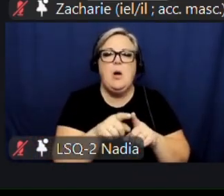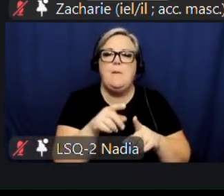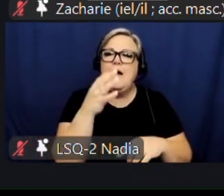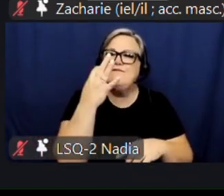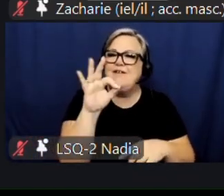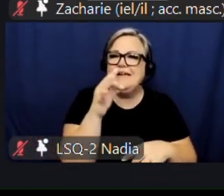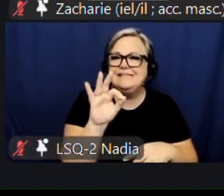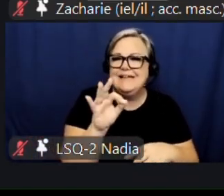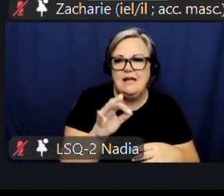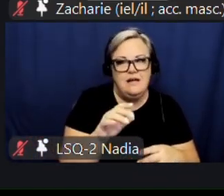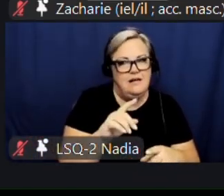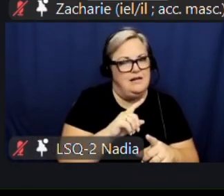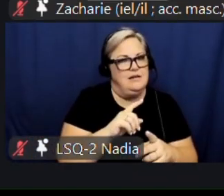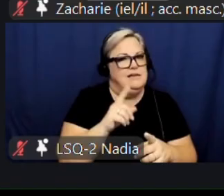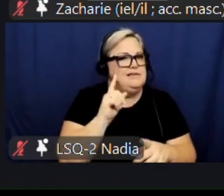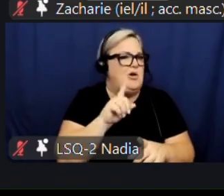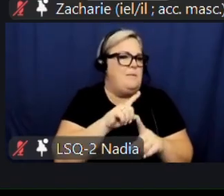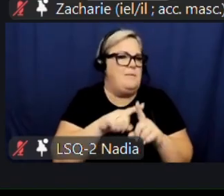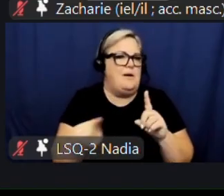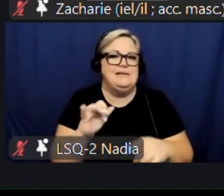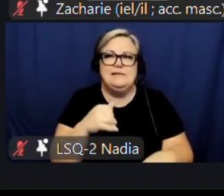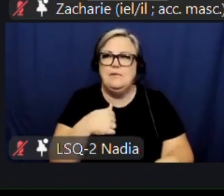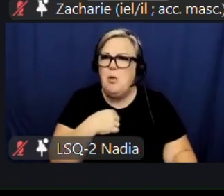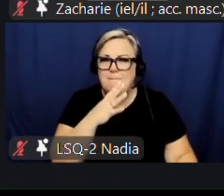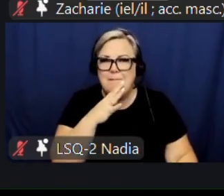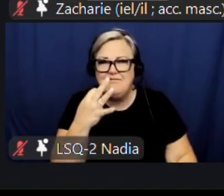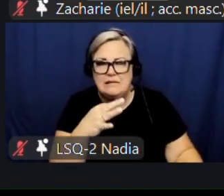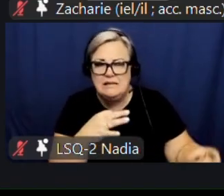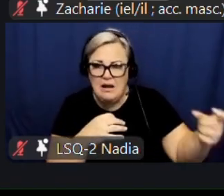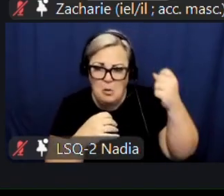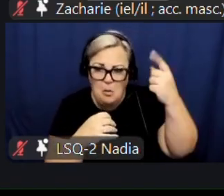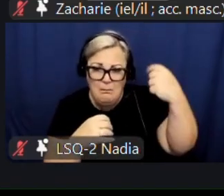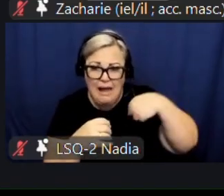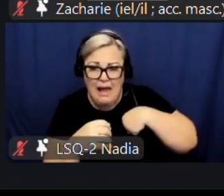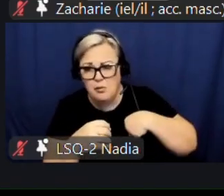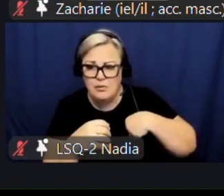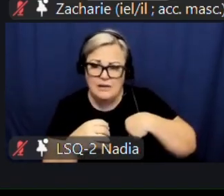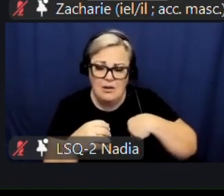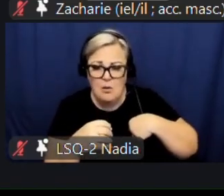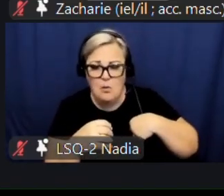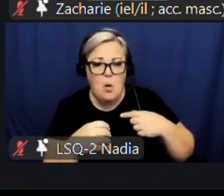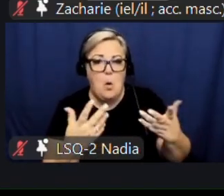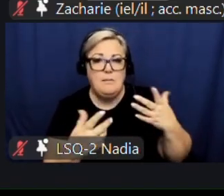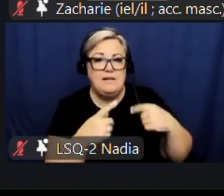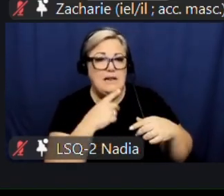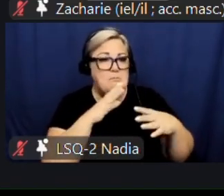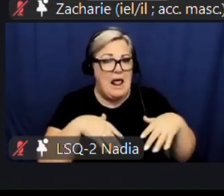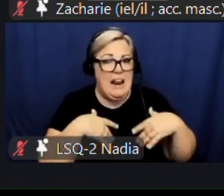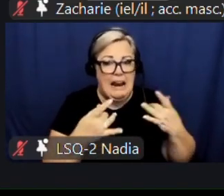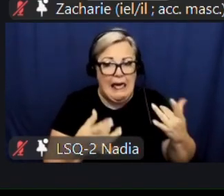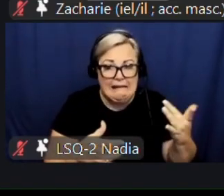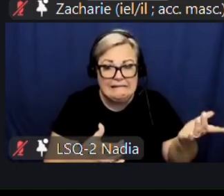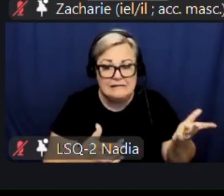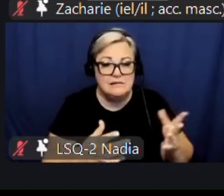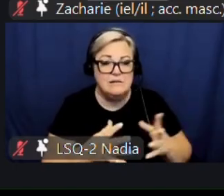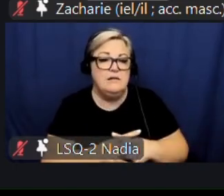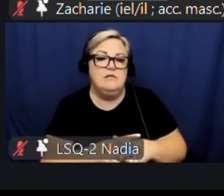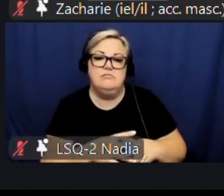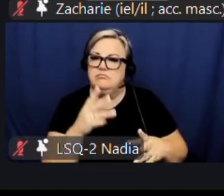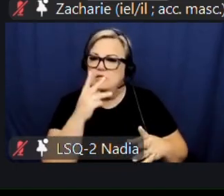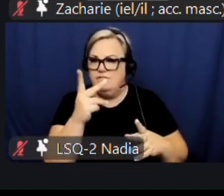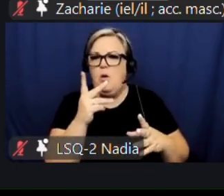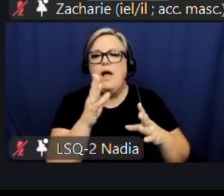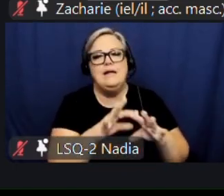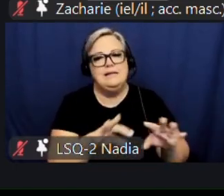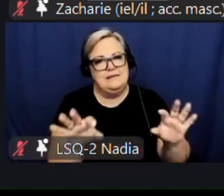ça évite cet inconfort de si je parle français, est-ce que la personne va comprendre ou est-ce que je vais toutes les deux nous mettre mal à l'aise. Donc, on voit